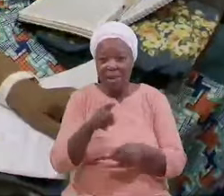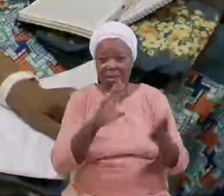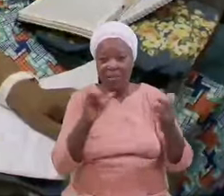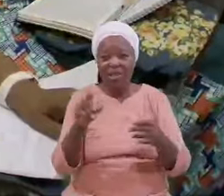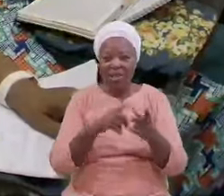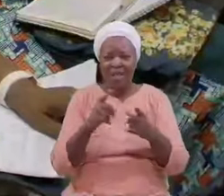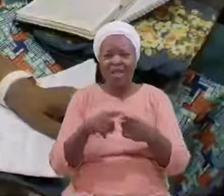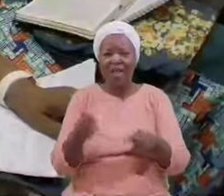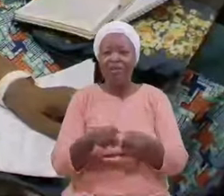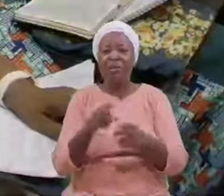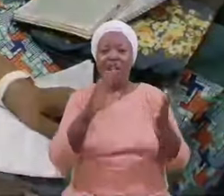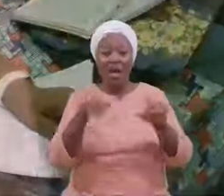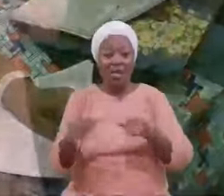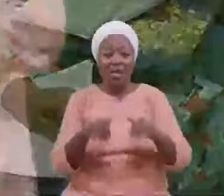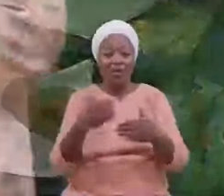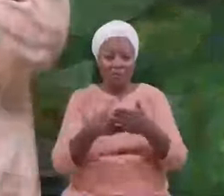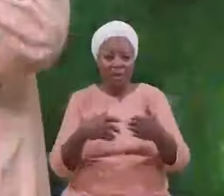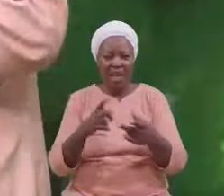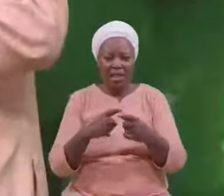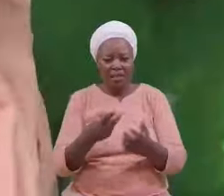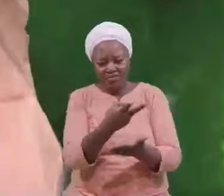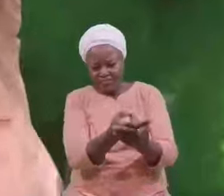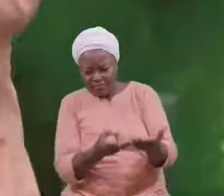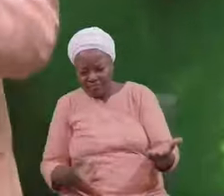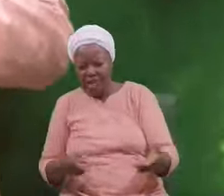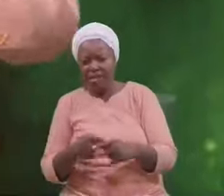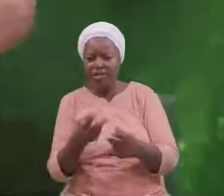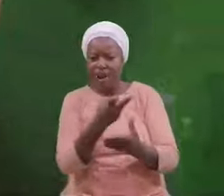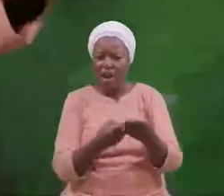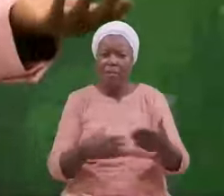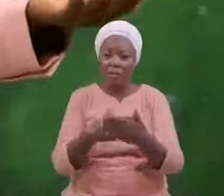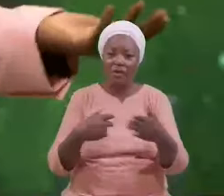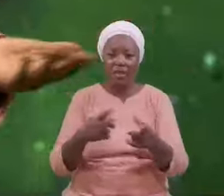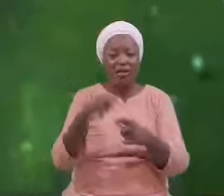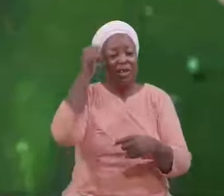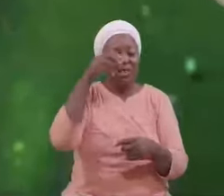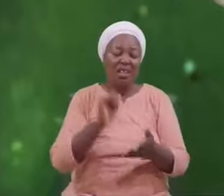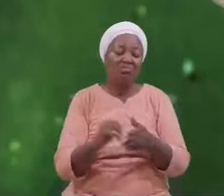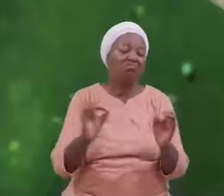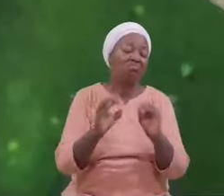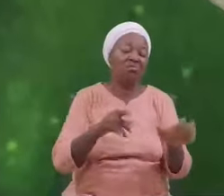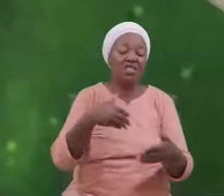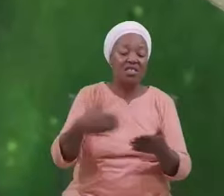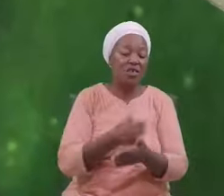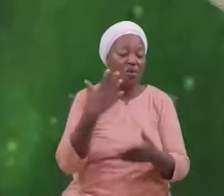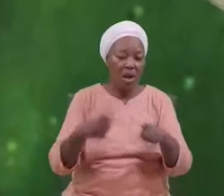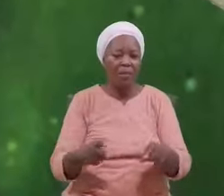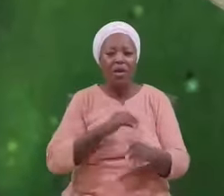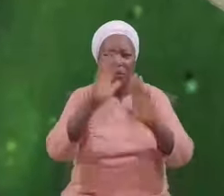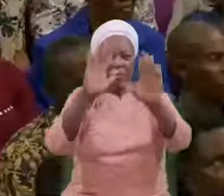agissez, vous allez vous étendre comme vous croyez qu'il n'y a rien de nouveau qui puisse arriver. Le miracle va venir sur